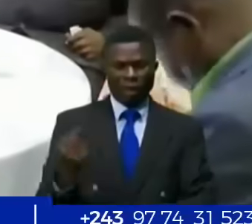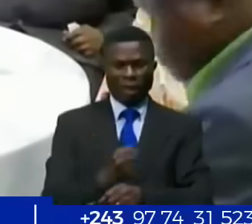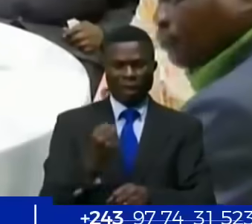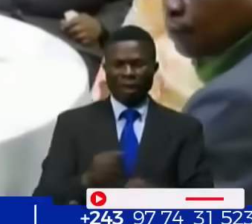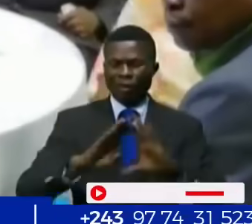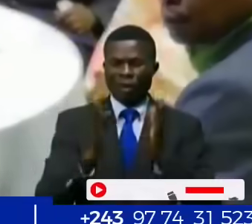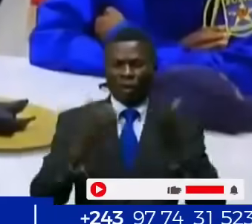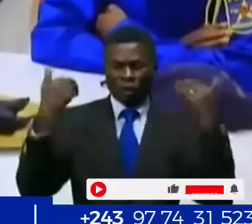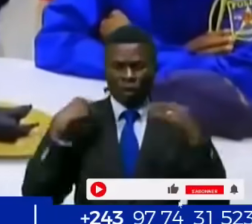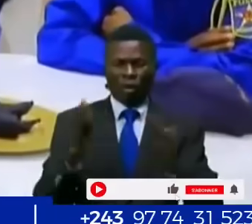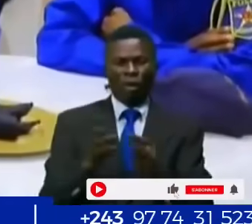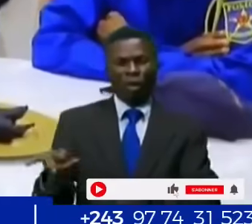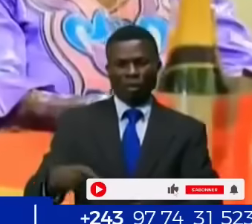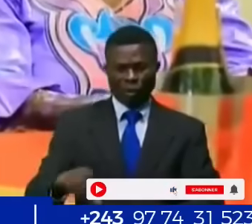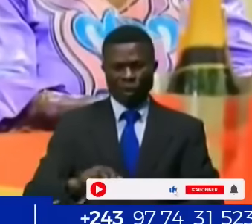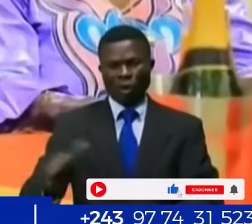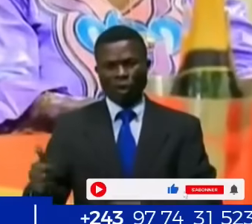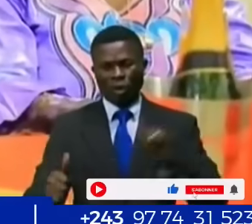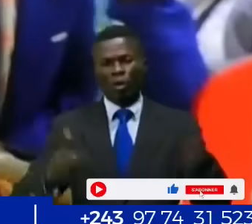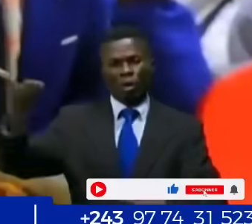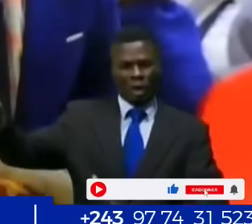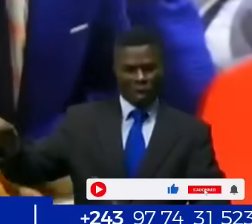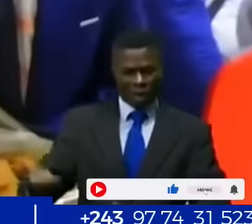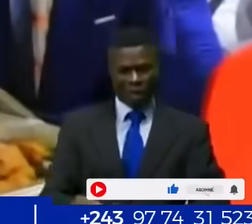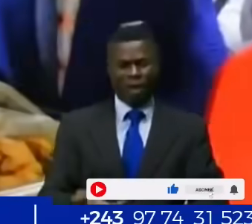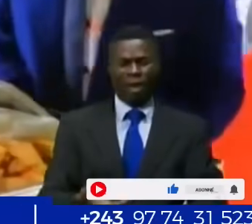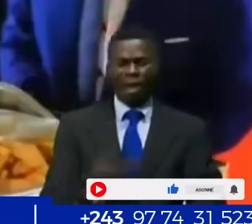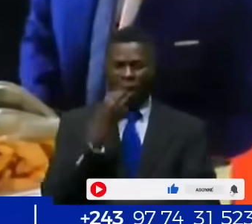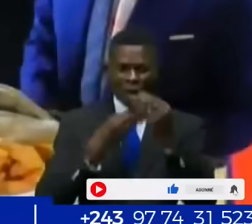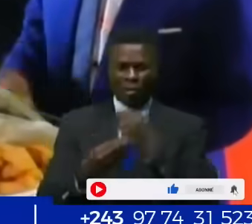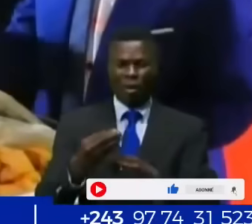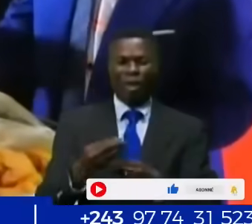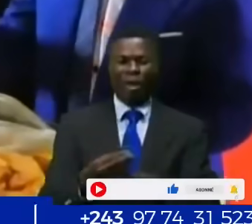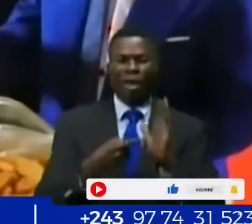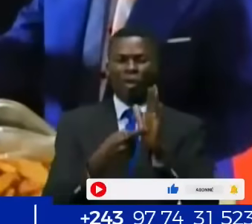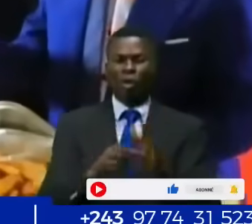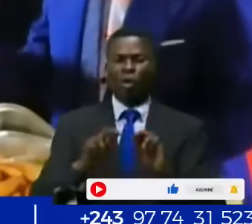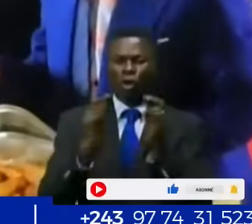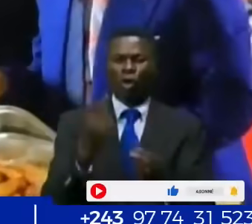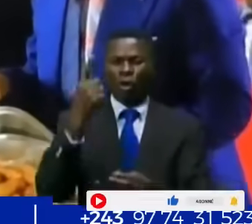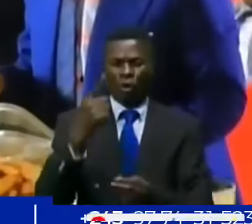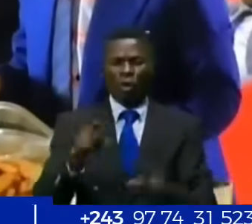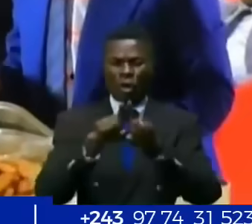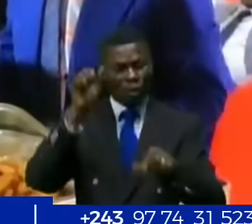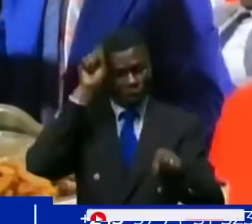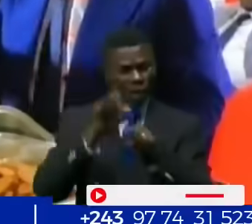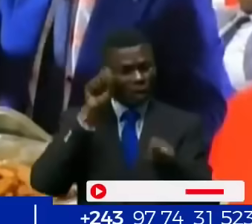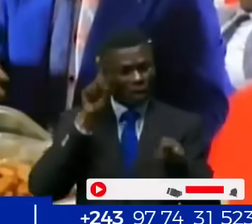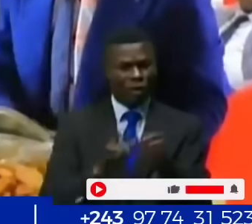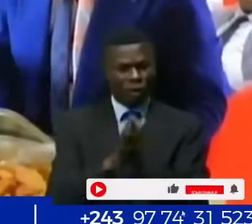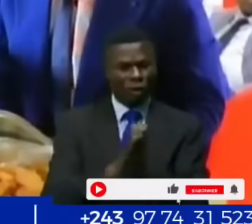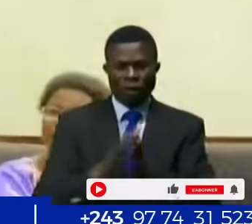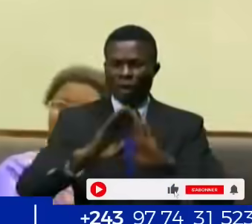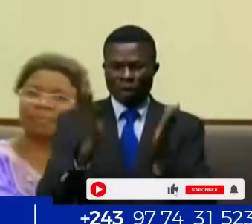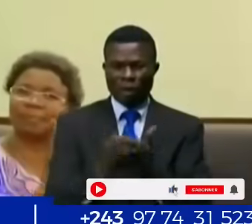de l'Assemblée provinciale et quelques invités ont partagé un repas en signe de l'unité et de la fraternité souhaité par tous.